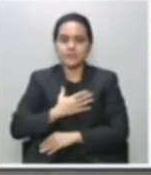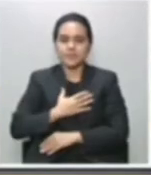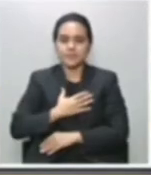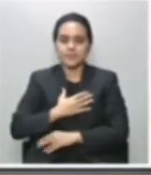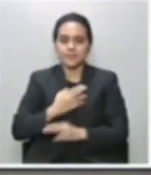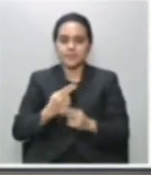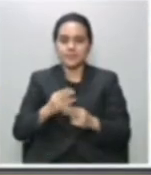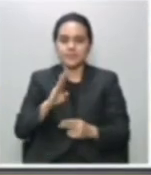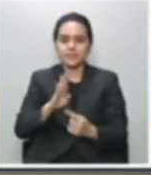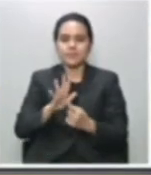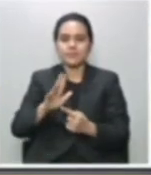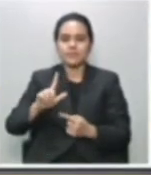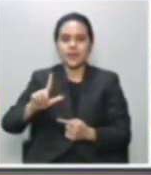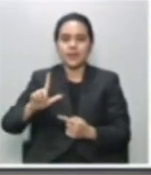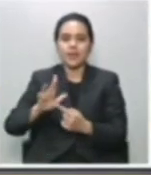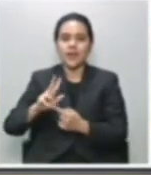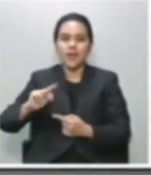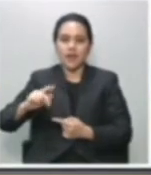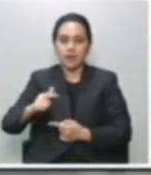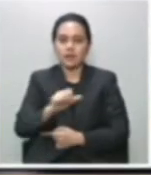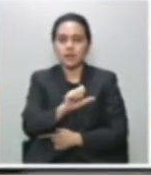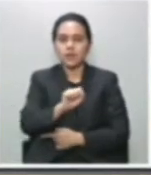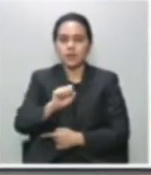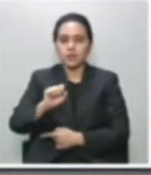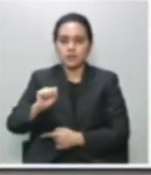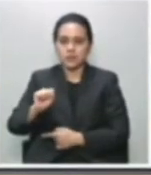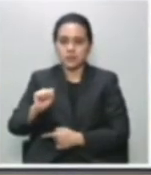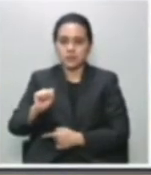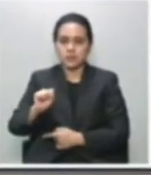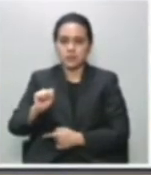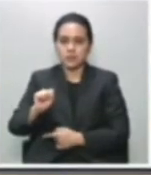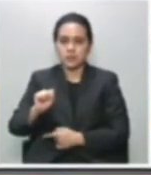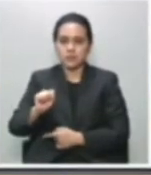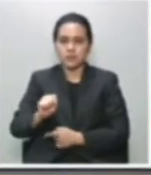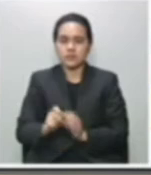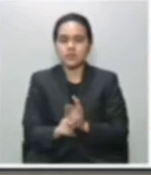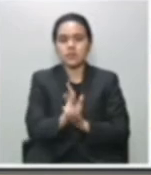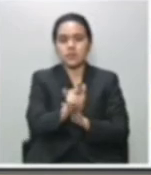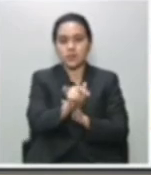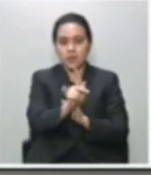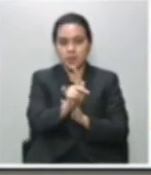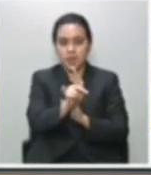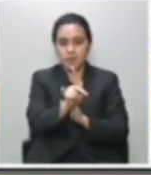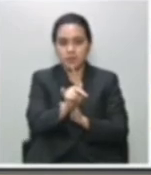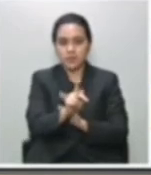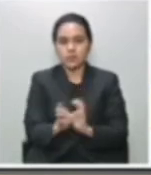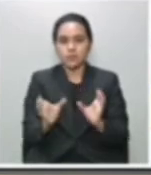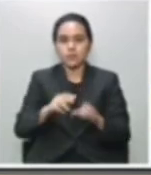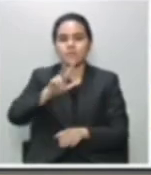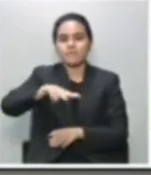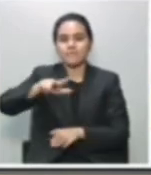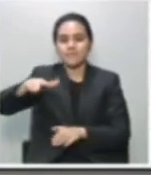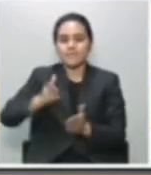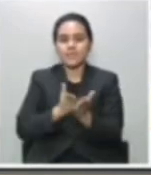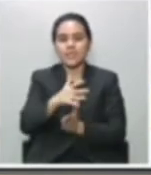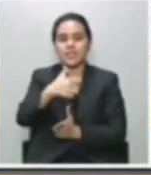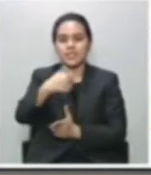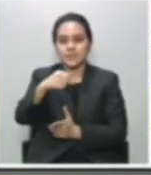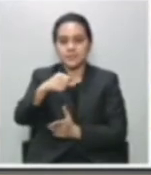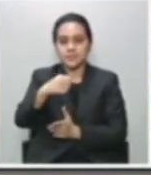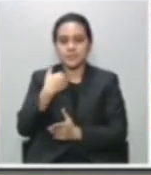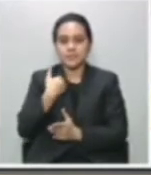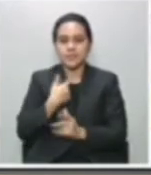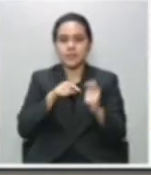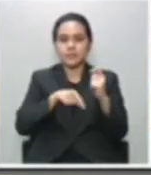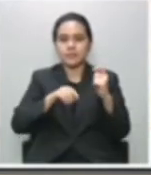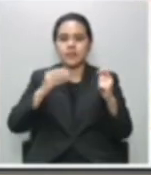นายบัลลังก์อนุพรสมาชิกสภาผู้แทนราษฎรจังหวัดขอนแก่นพรรคเพื่อไทยเขต10ประกอบไปด้วยอำเภอบ้าน